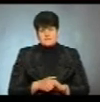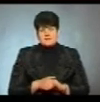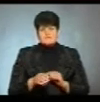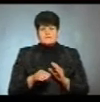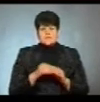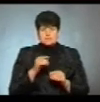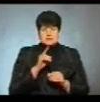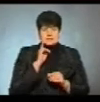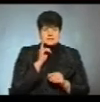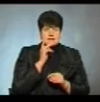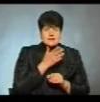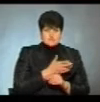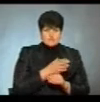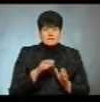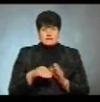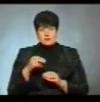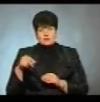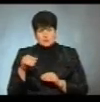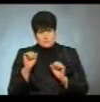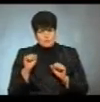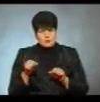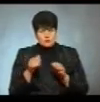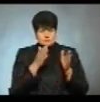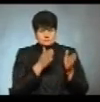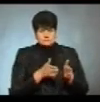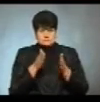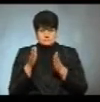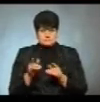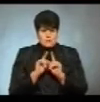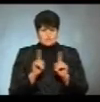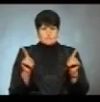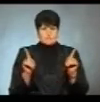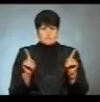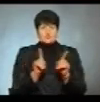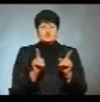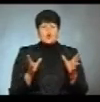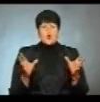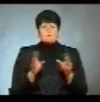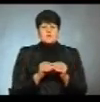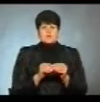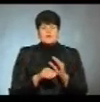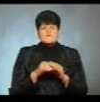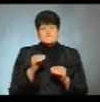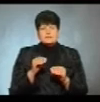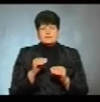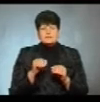Зеленського і виборець Порошенка. Чи можна виокремити певні особливості, що об'єднують виборців одного кандидата і